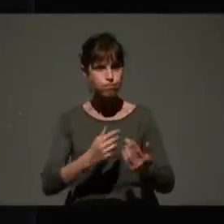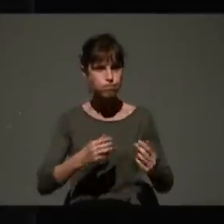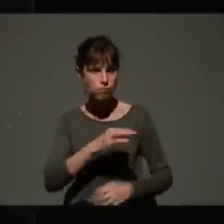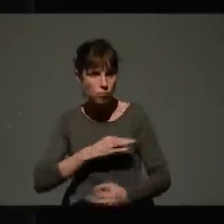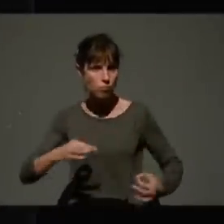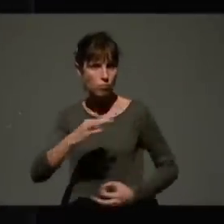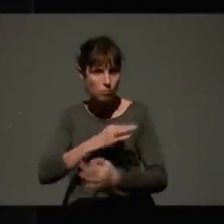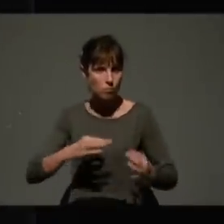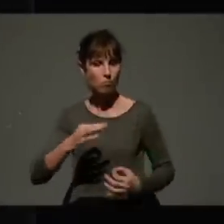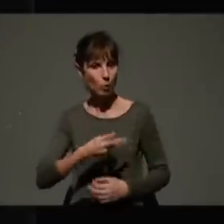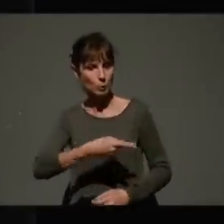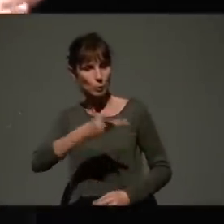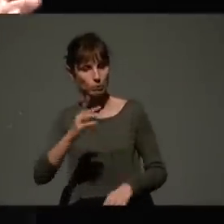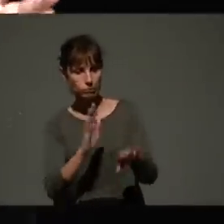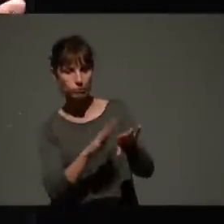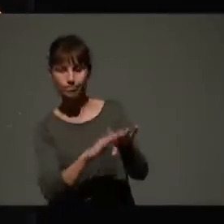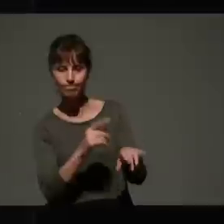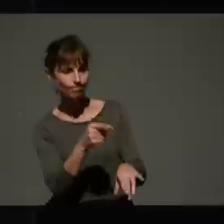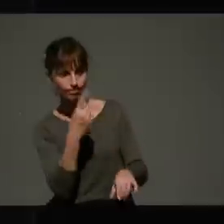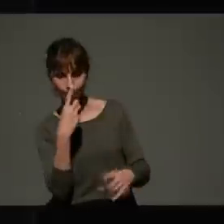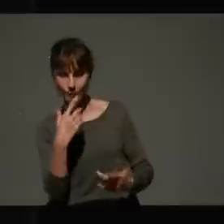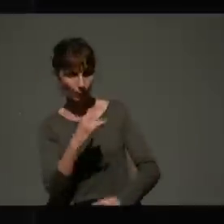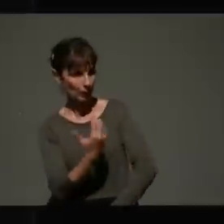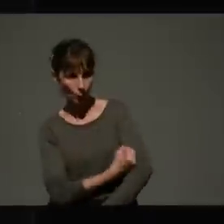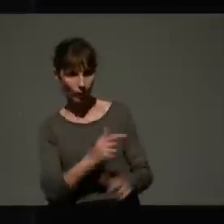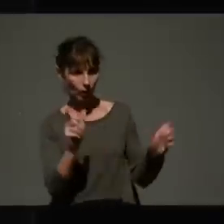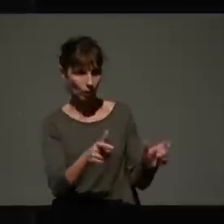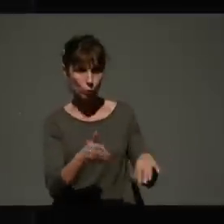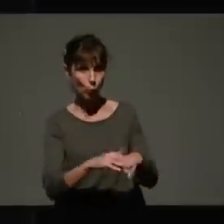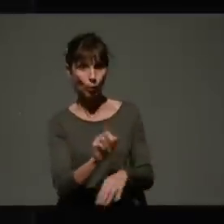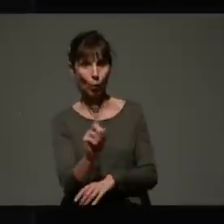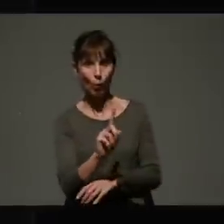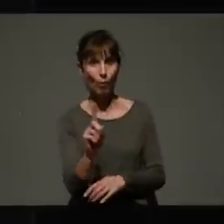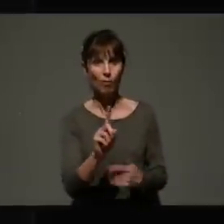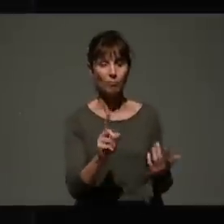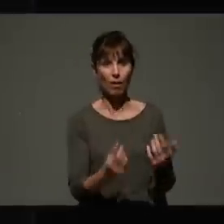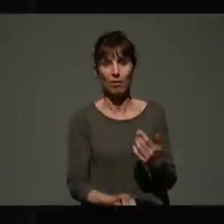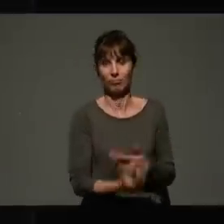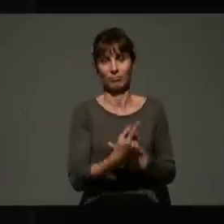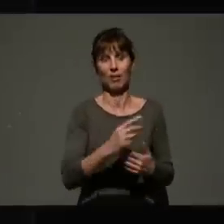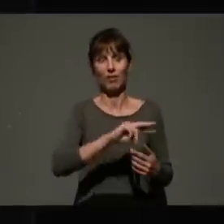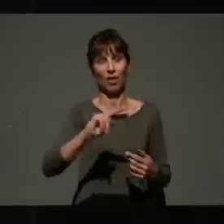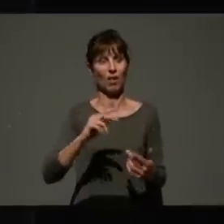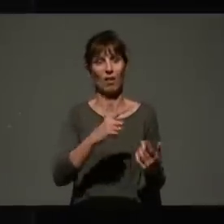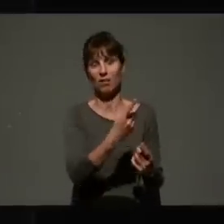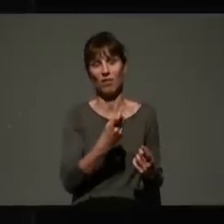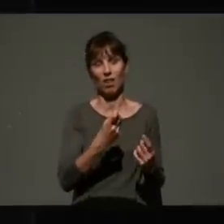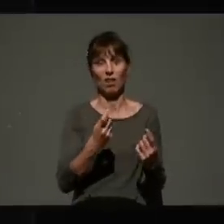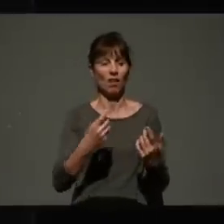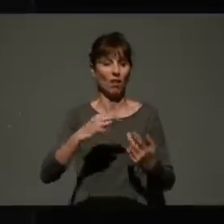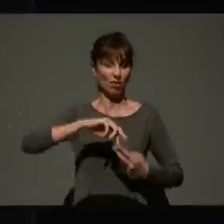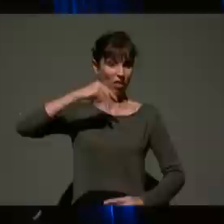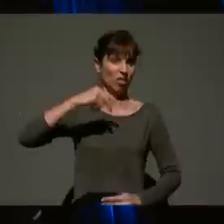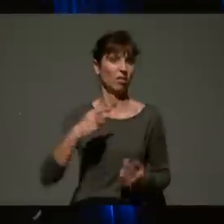fameux 50%, et à qui on a dit « Ah, vous êtes sans doute dopé », alors que ce n'était pas du tout ça, c'était purement un phénomène génétique. Donc c'est très difficile,